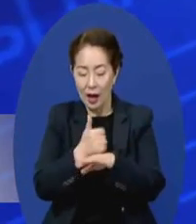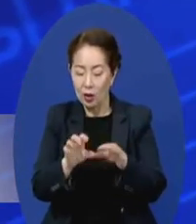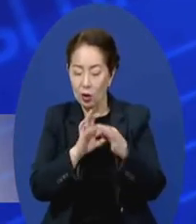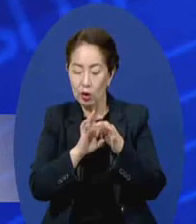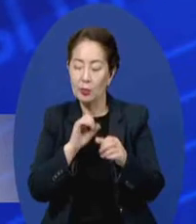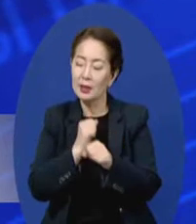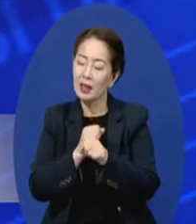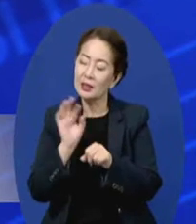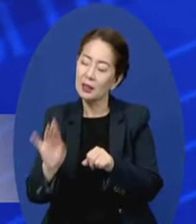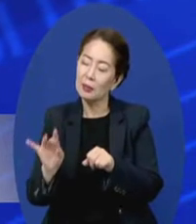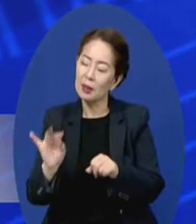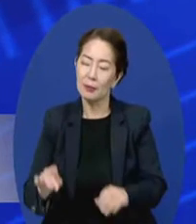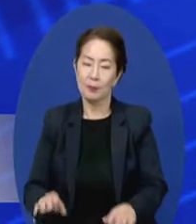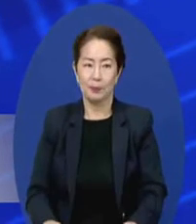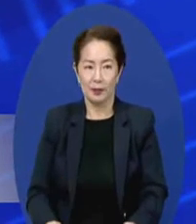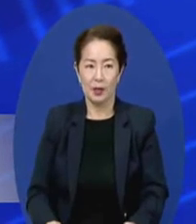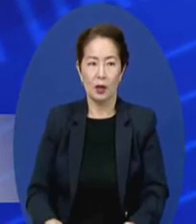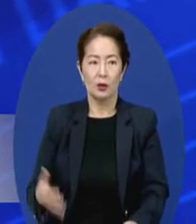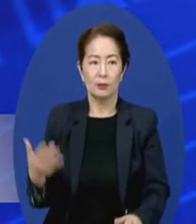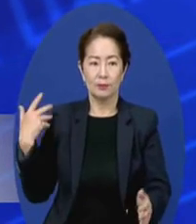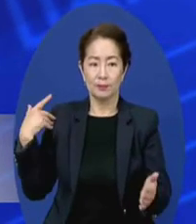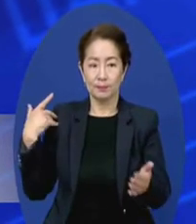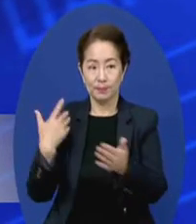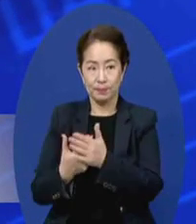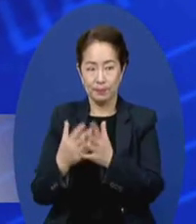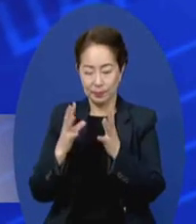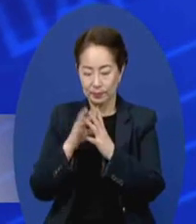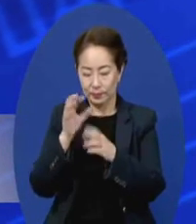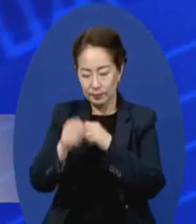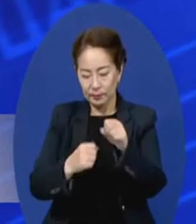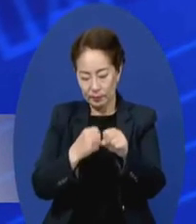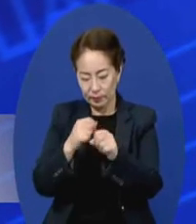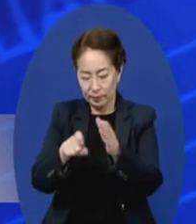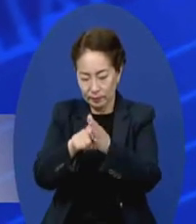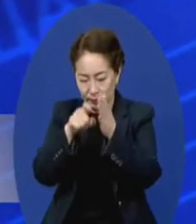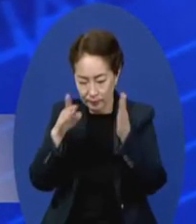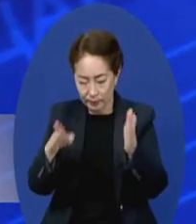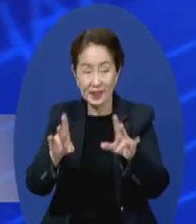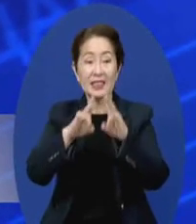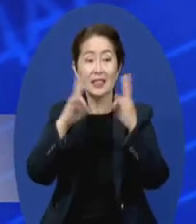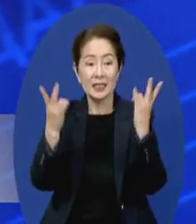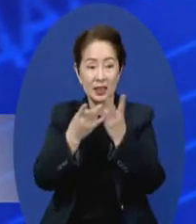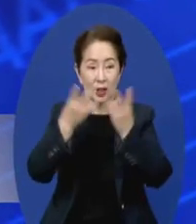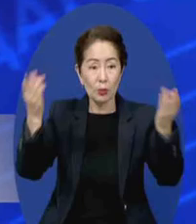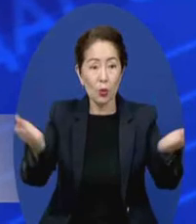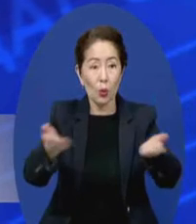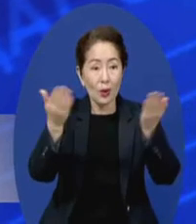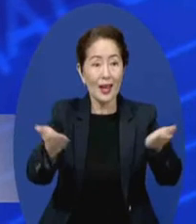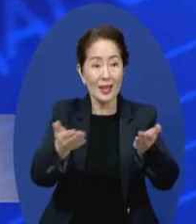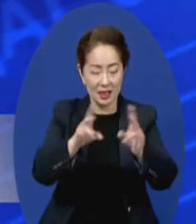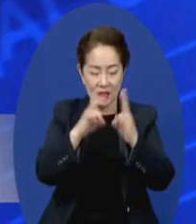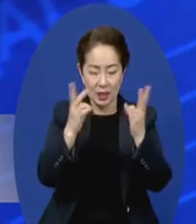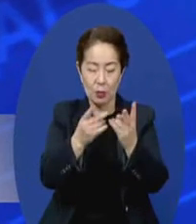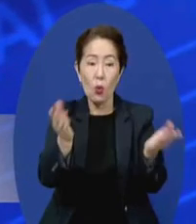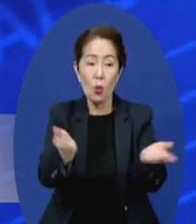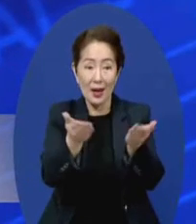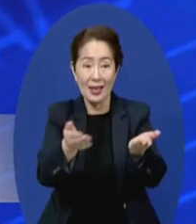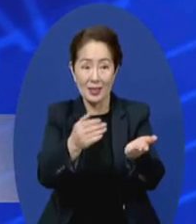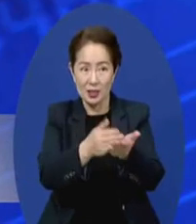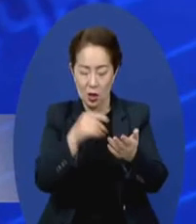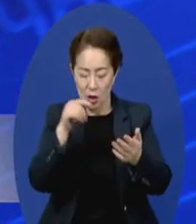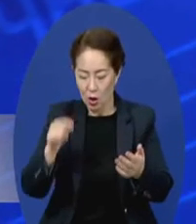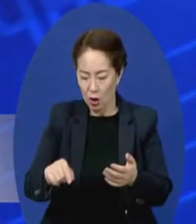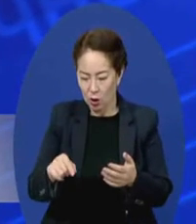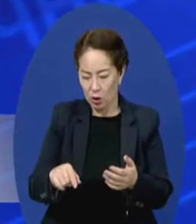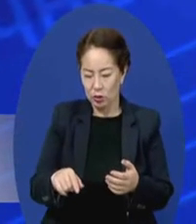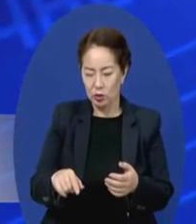хийгдэх юм. Өнгөрсөн 10 жилийн хугацаанд бид нийгмээ уриалсан. А дараа дараагийн он жилүүдэд бид нар юу хүсч мөрөөдөж ийн гэхэлэр маш